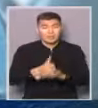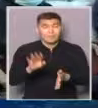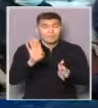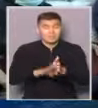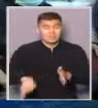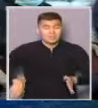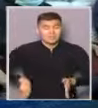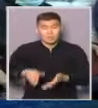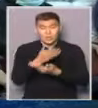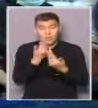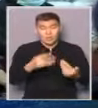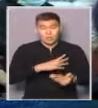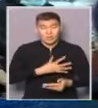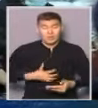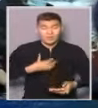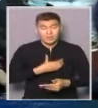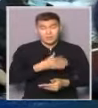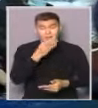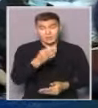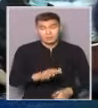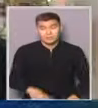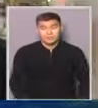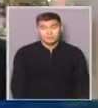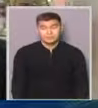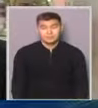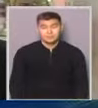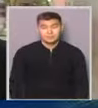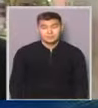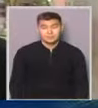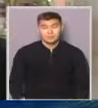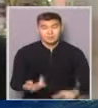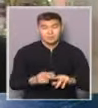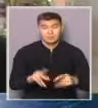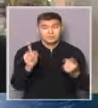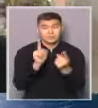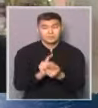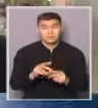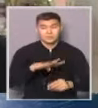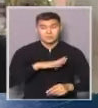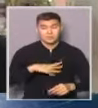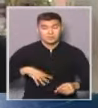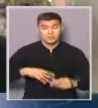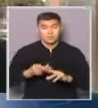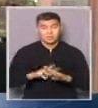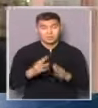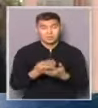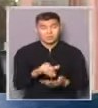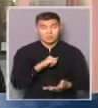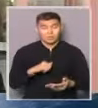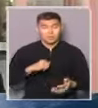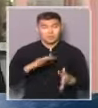да сала ардагерлері алаңдаушылық танытты. Бұл кездесуде ардагерлер